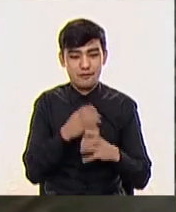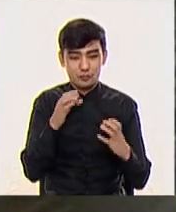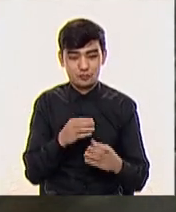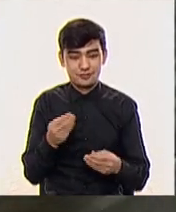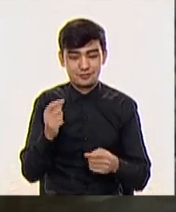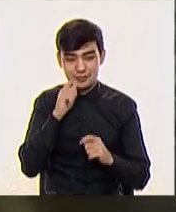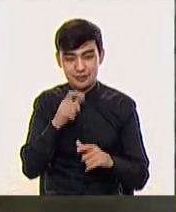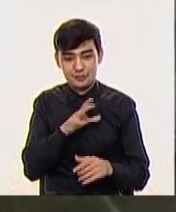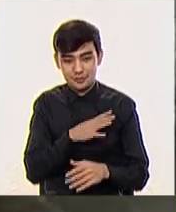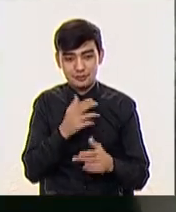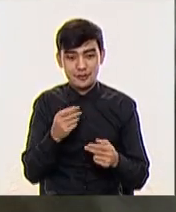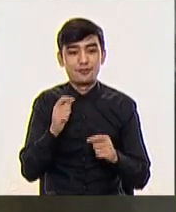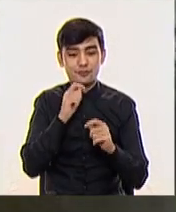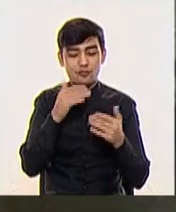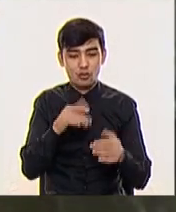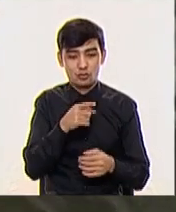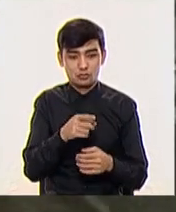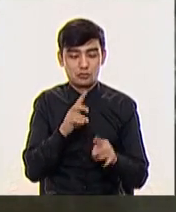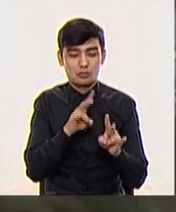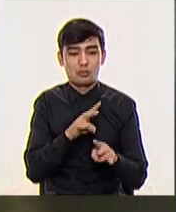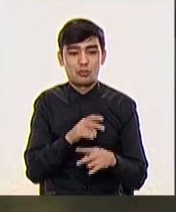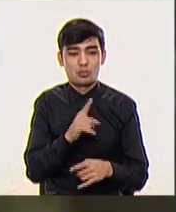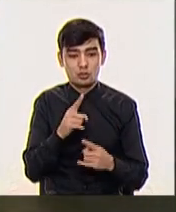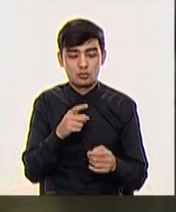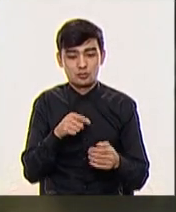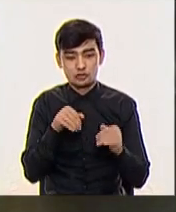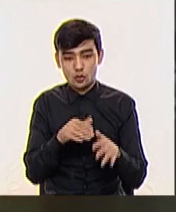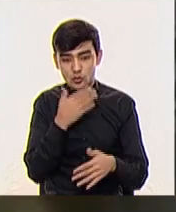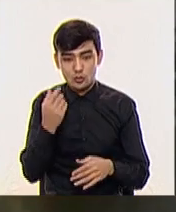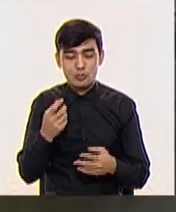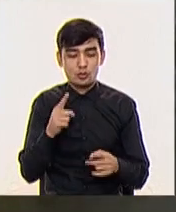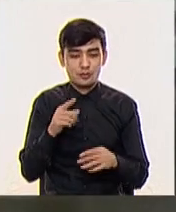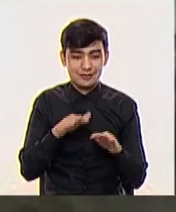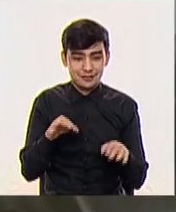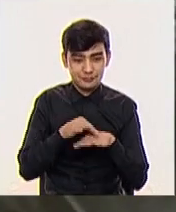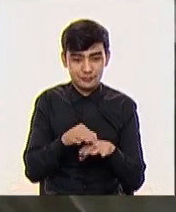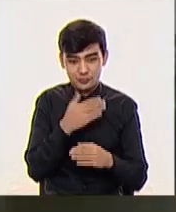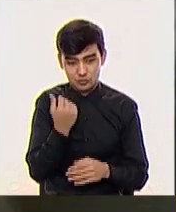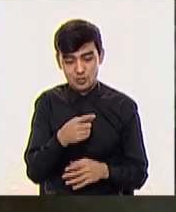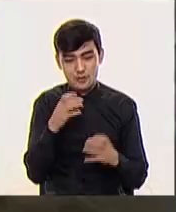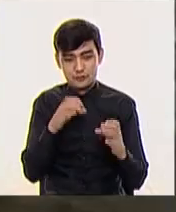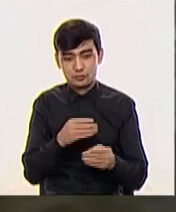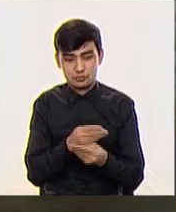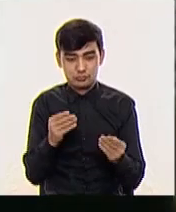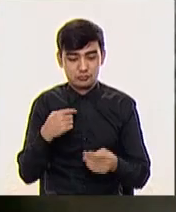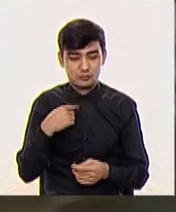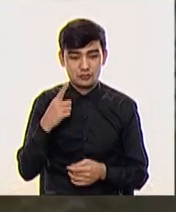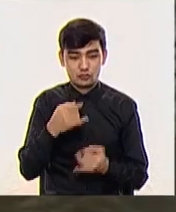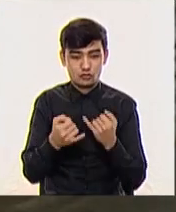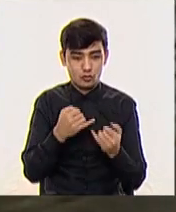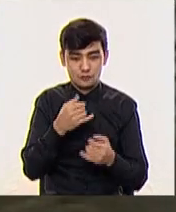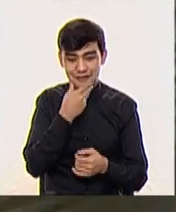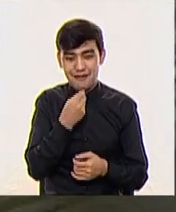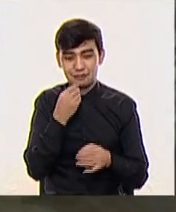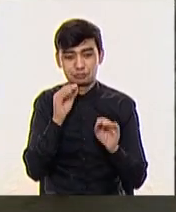автобус берді, тұр. Олар шешілген жоқ. Неге шешілмей жатыр, неге балалар тасымай жатыр, сол қанша балаларға сол автобусты бөлсе, сапсарға байбет